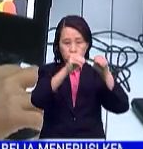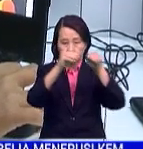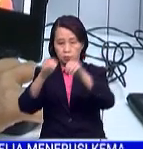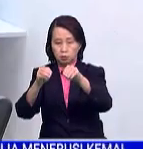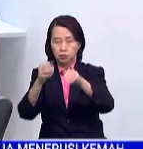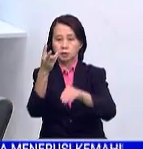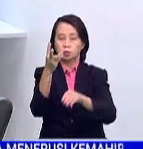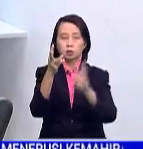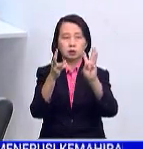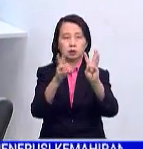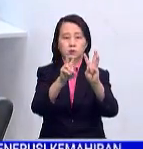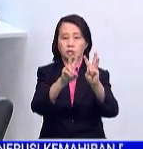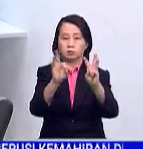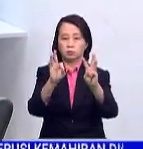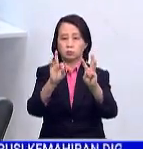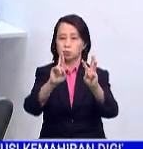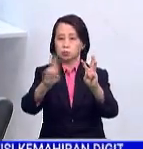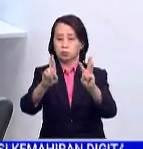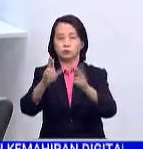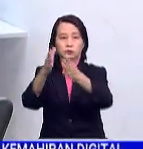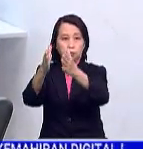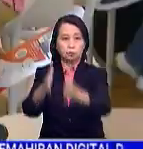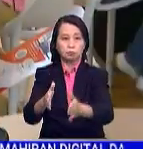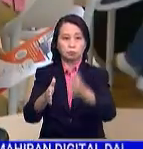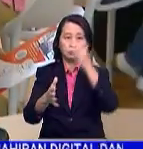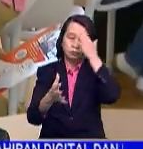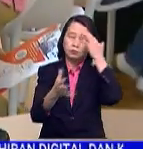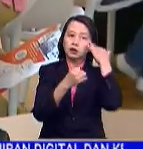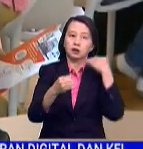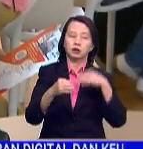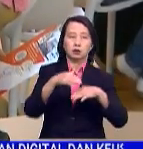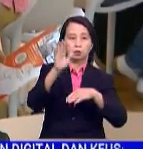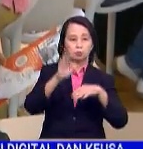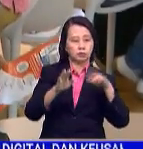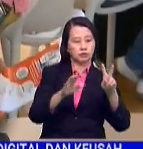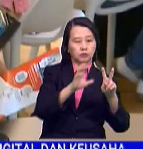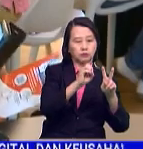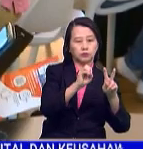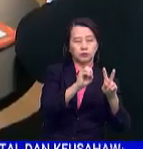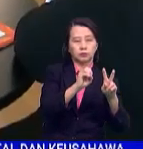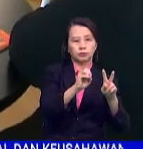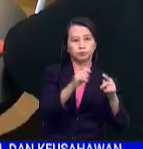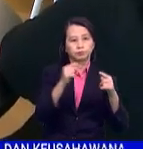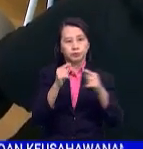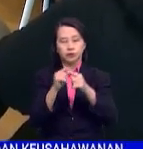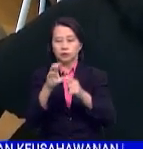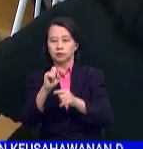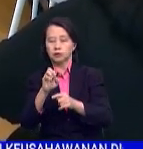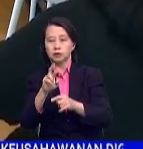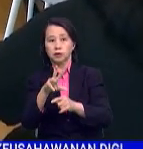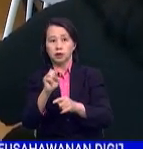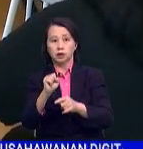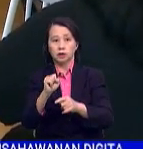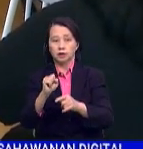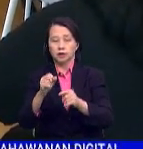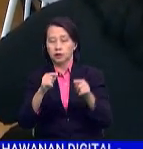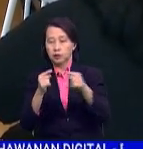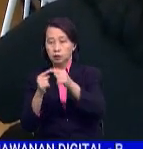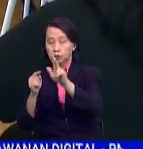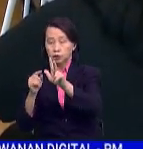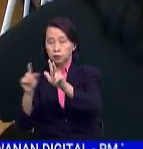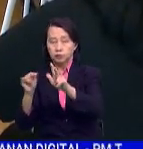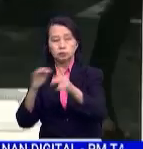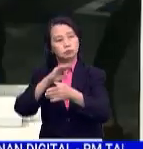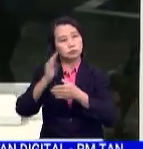lebih 629,000 pelanggan. Manakala lebih 20,000 carrier 3G telah ditamatkan setakat